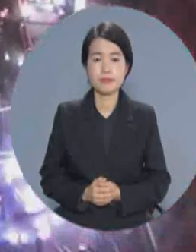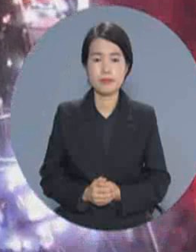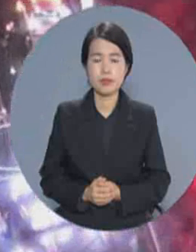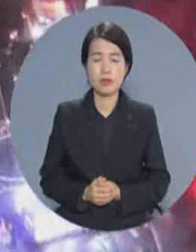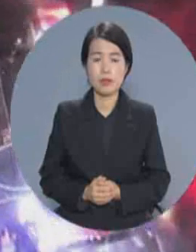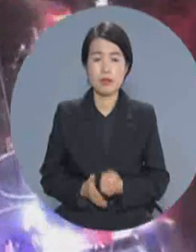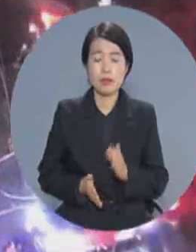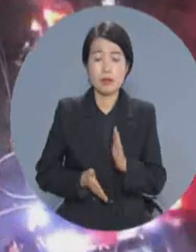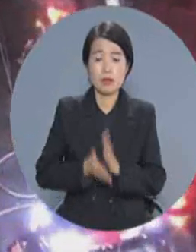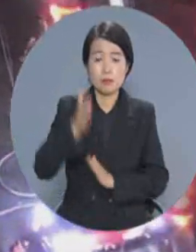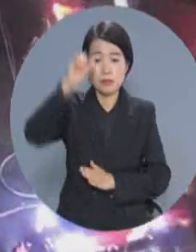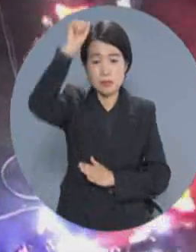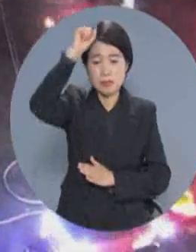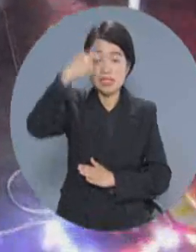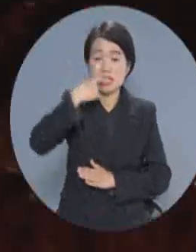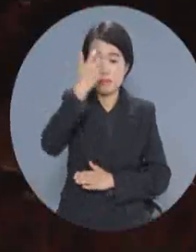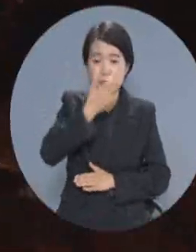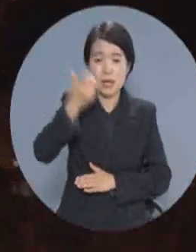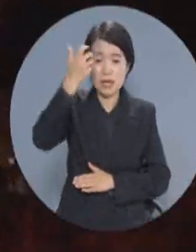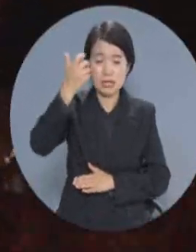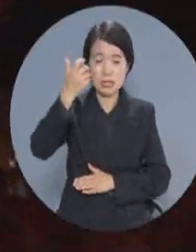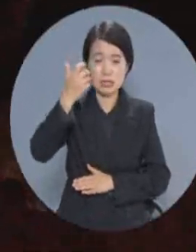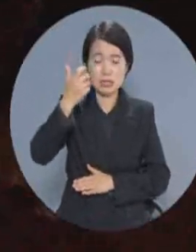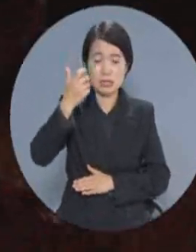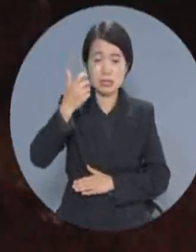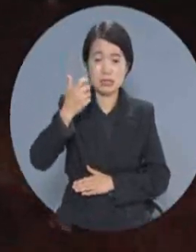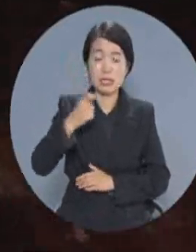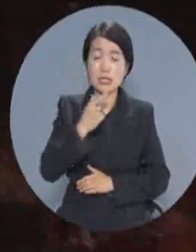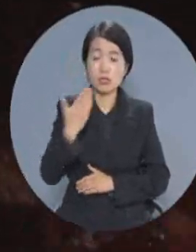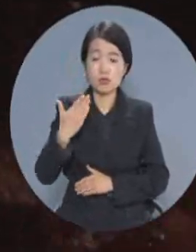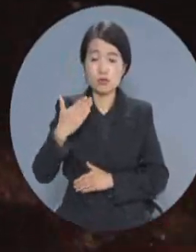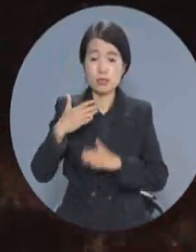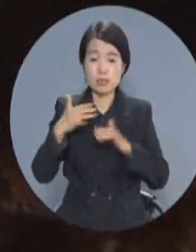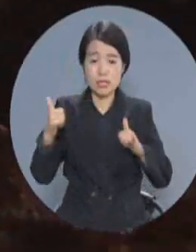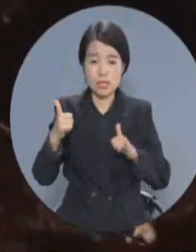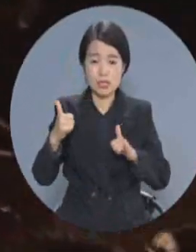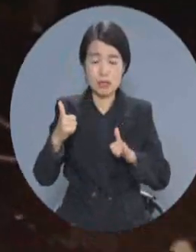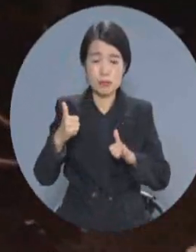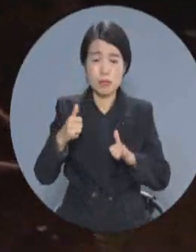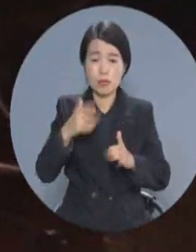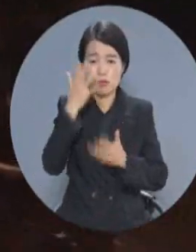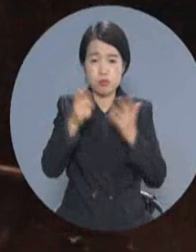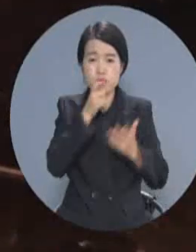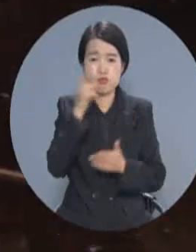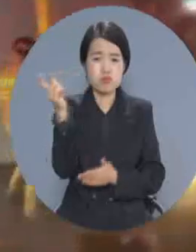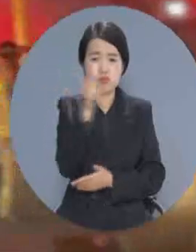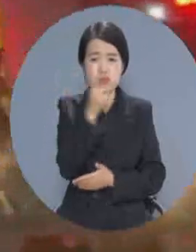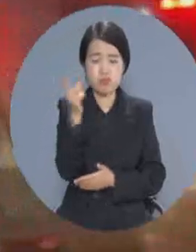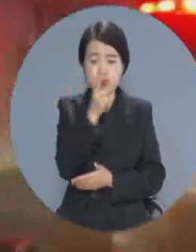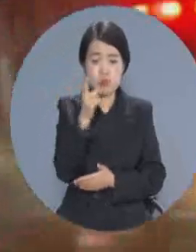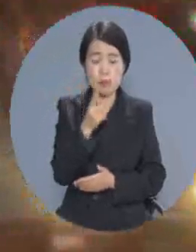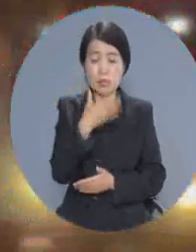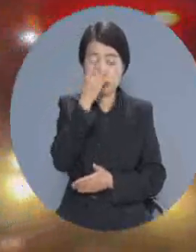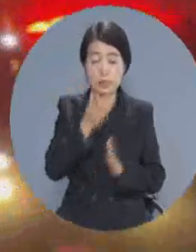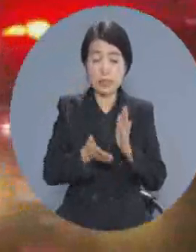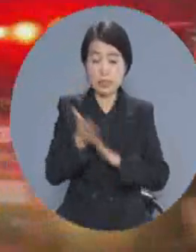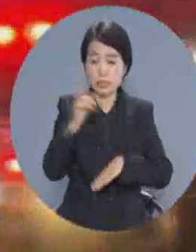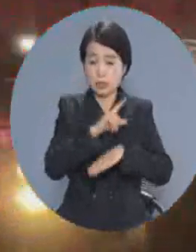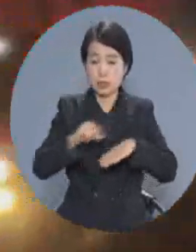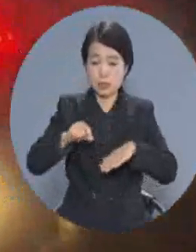건물 지붕 사이로 연기가 피어오르고 소방대원들이 불길 사이로 연신 물을 뿌려댑니다. 순천시